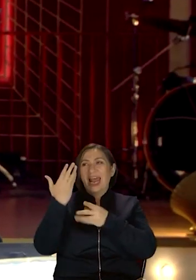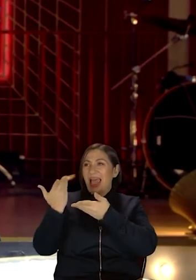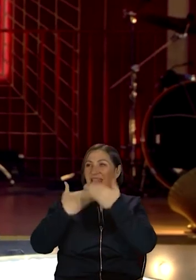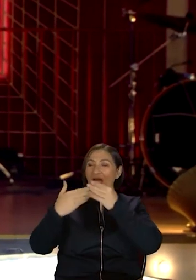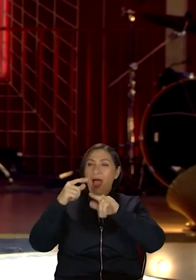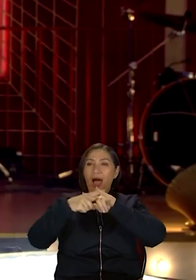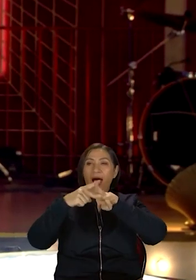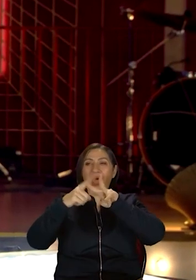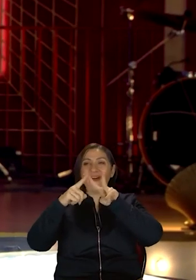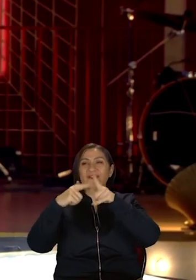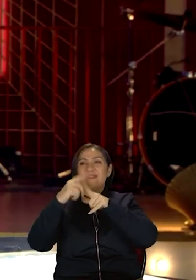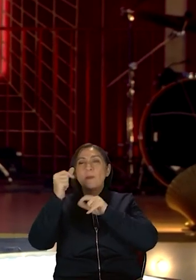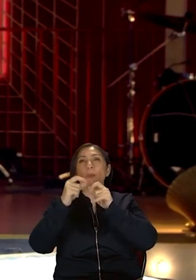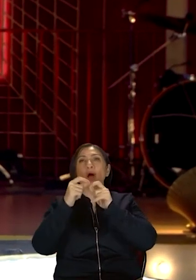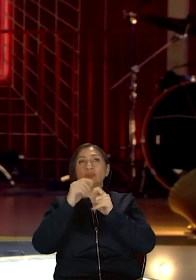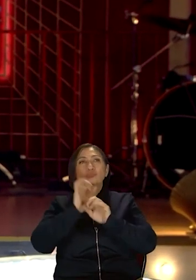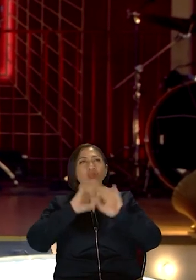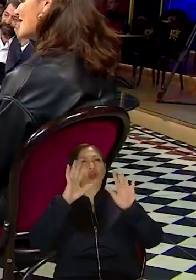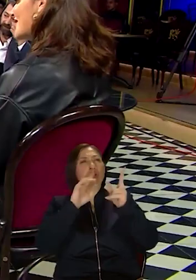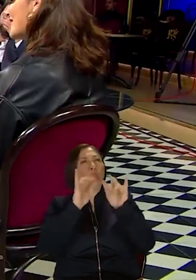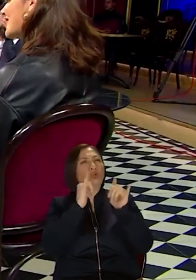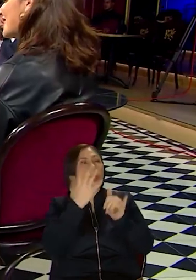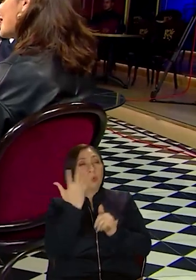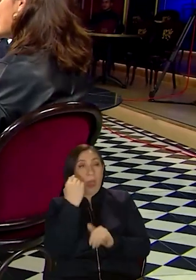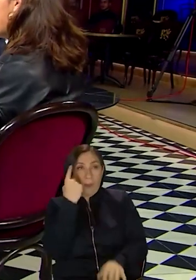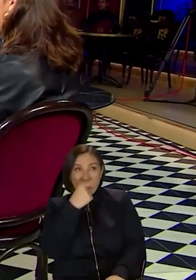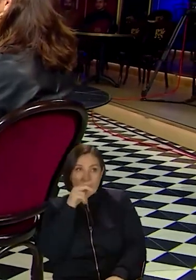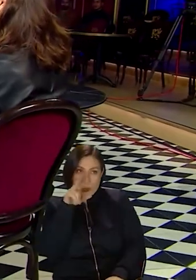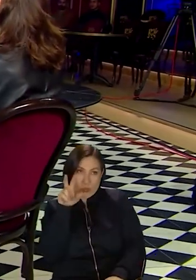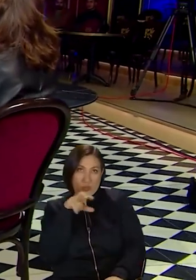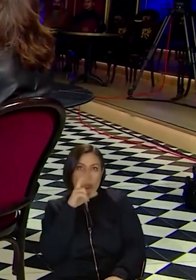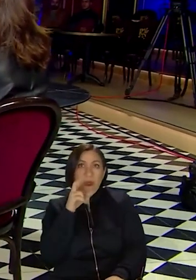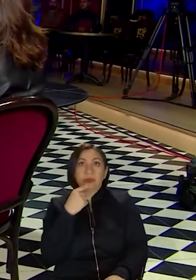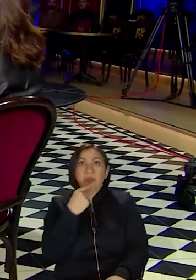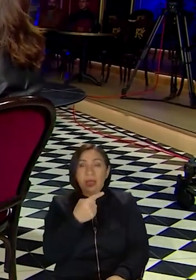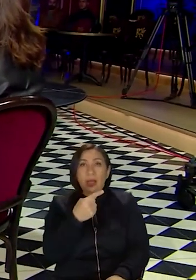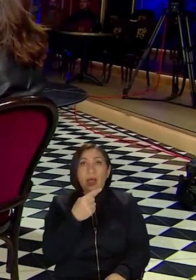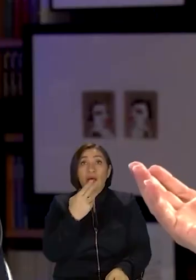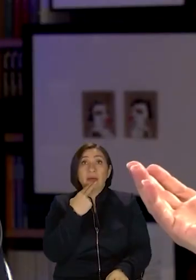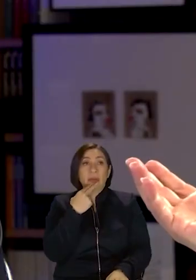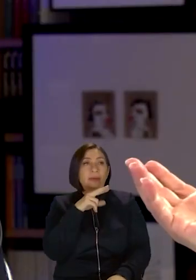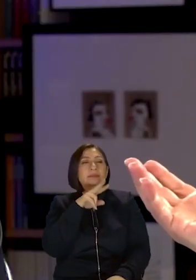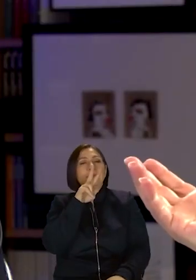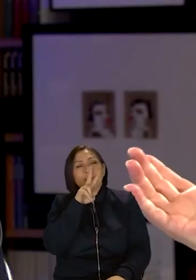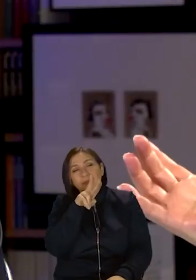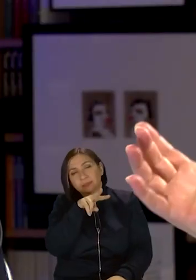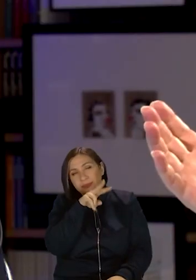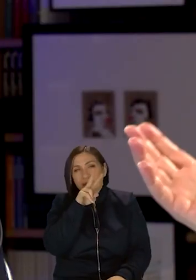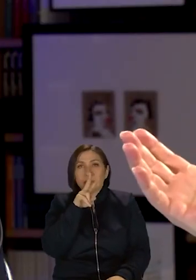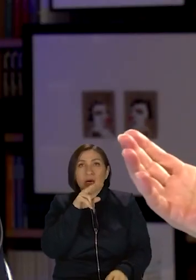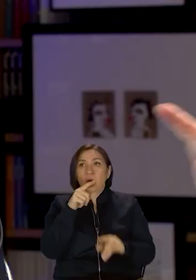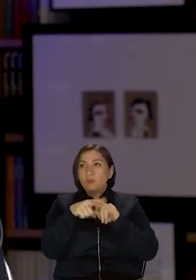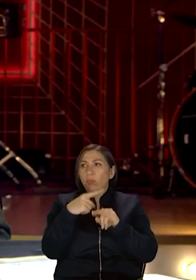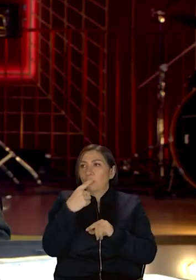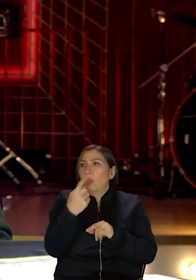Humphrey Bogart'ı anlatıyor. İşte müthiş oyuncu falan filan, diyorlar ki ne güzel bakıyorsun Casablanca filminde. Ondan sonra kadına. Humphrey